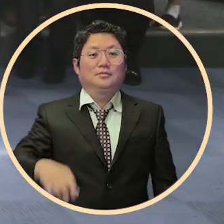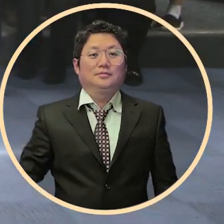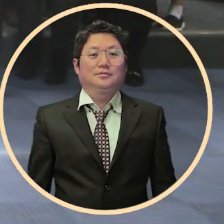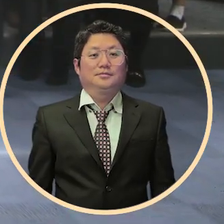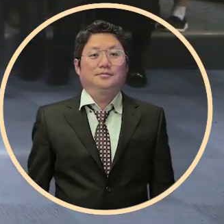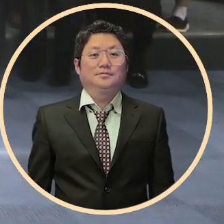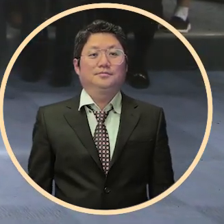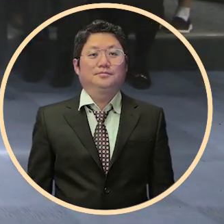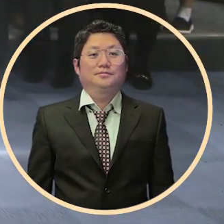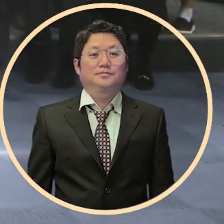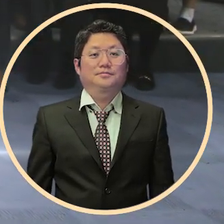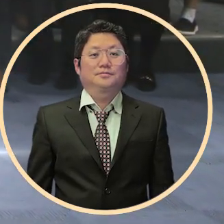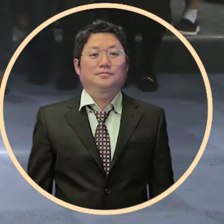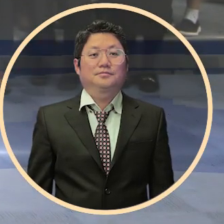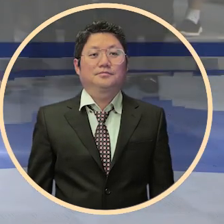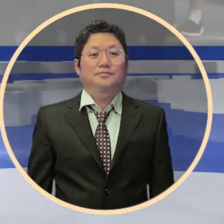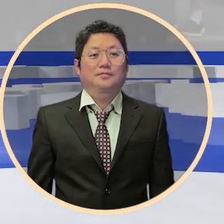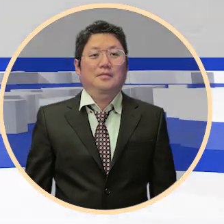국립재활원.